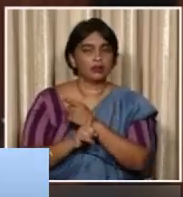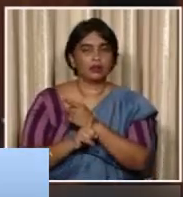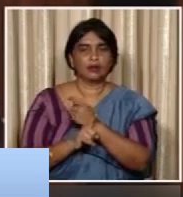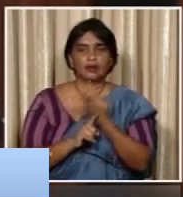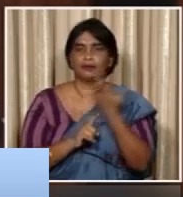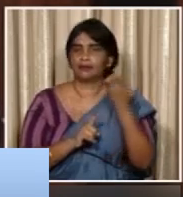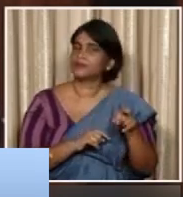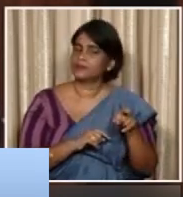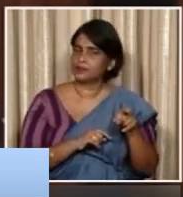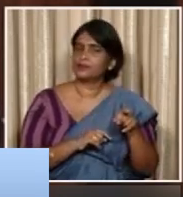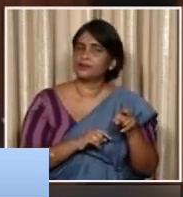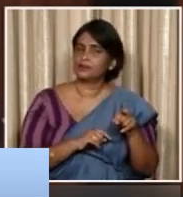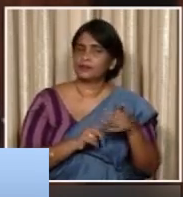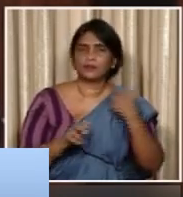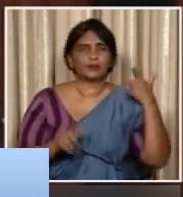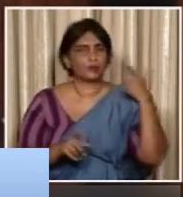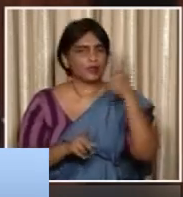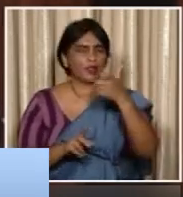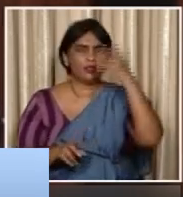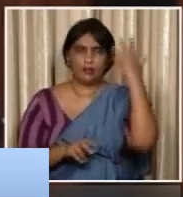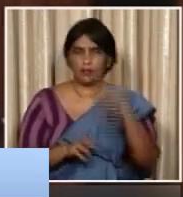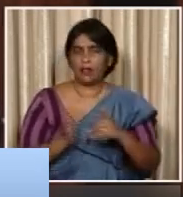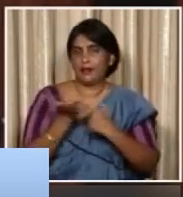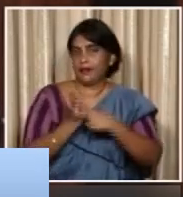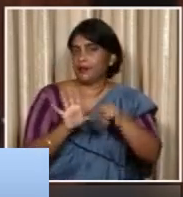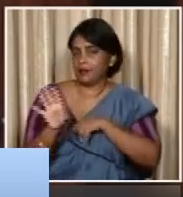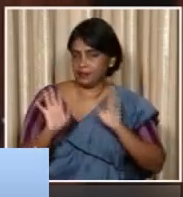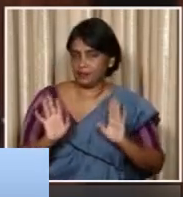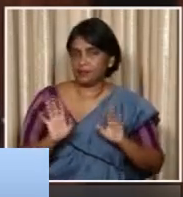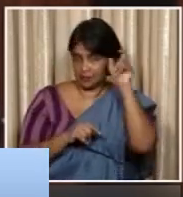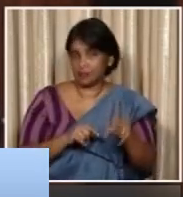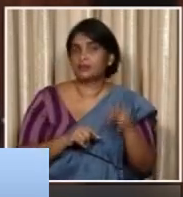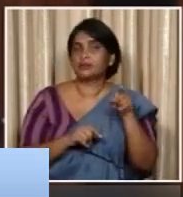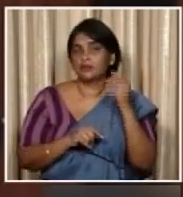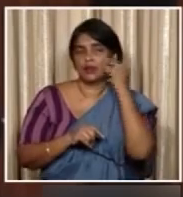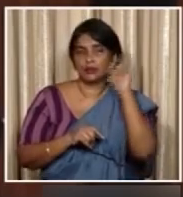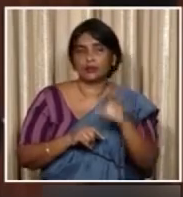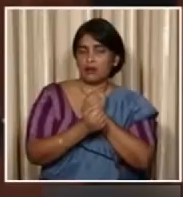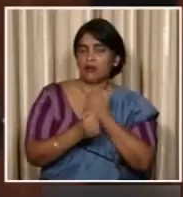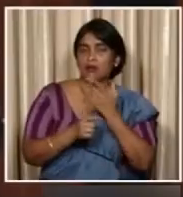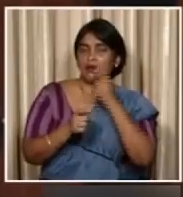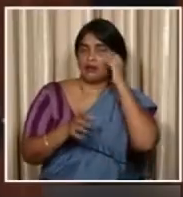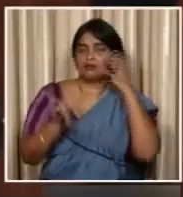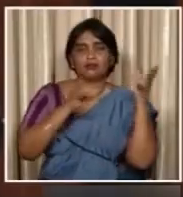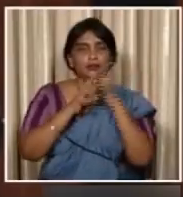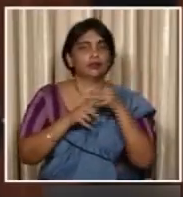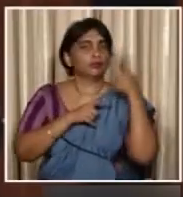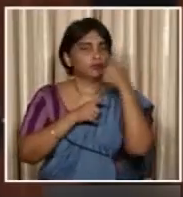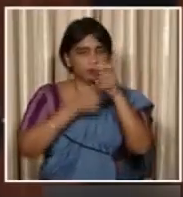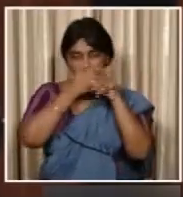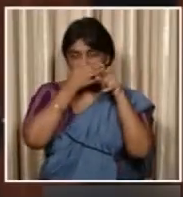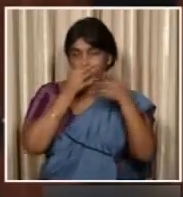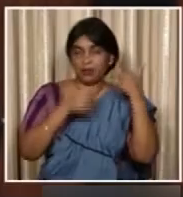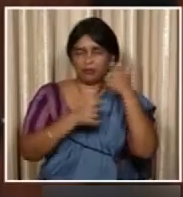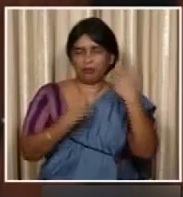කියන කාන්තාවක් වෙඩි තබා ඝාතනය කරන්න උත්සාහයක් කරලා තියෙනවා. දැන් මේ ශිෆා උදේ 10 මාර්ට වෙඩි තබන්න උත්සාහ කළා. ඒ වෙඩිපාර